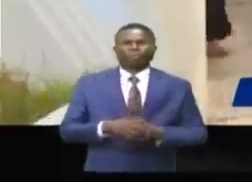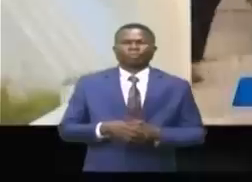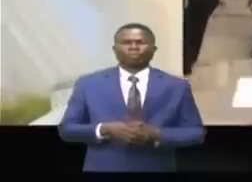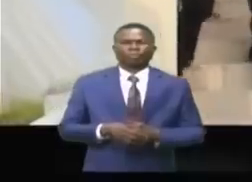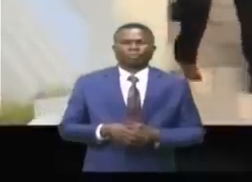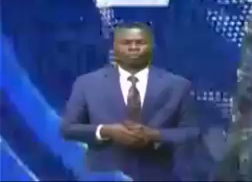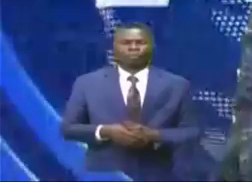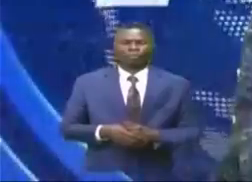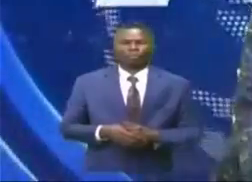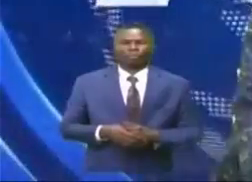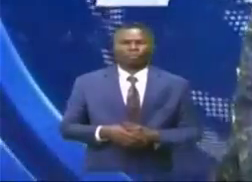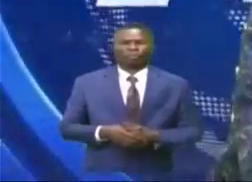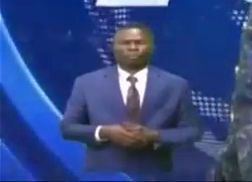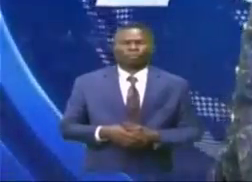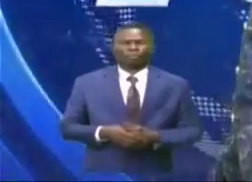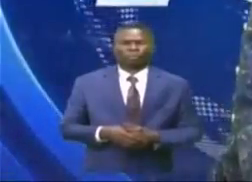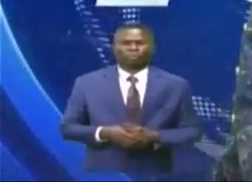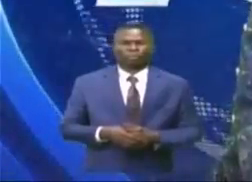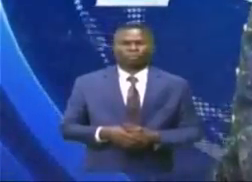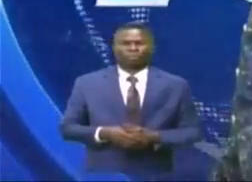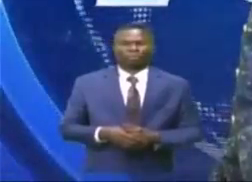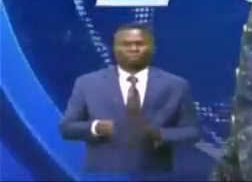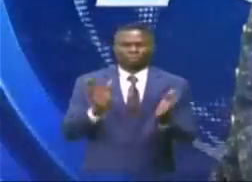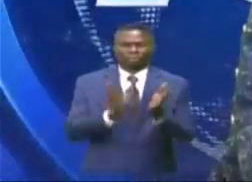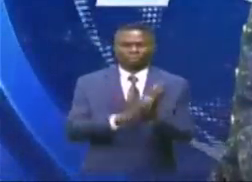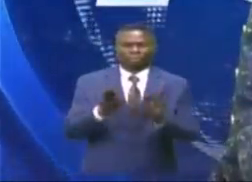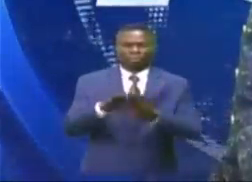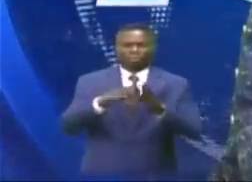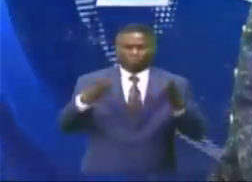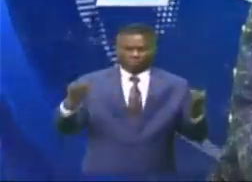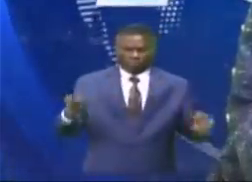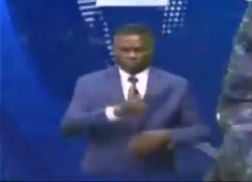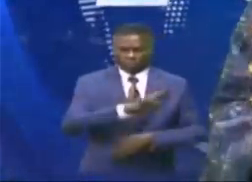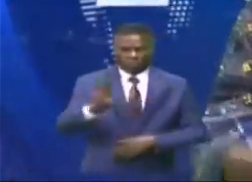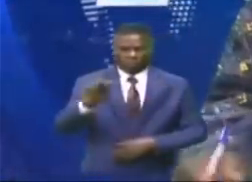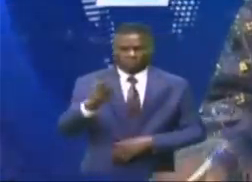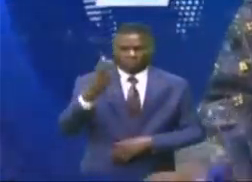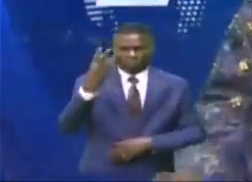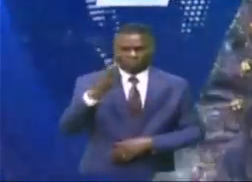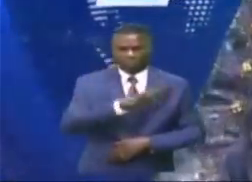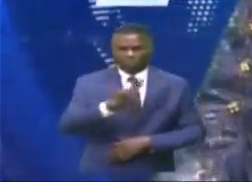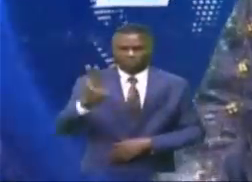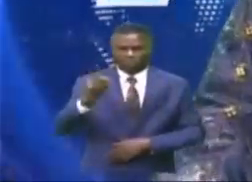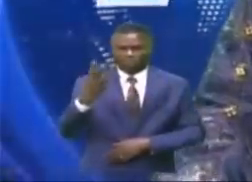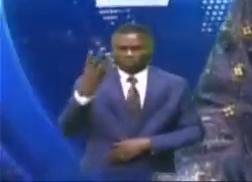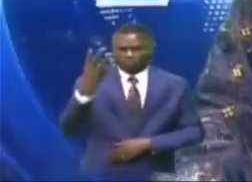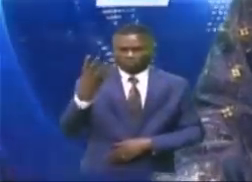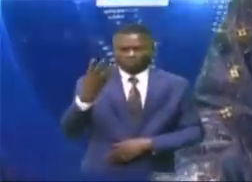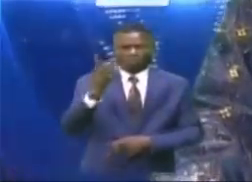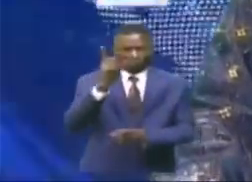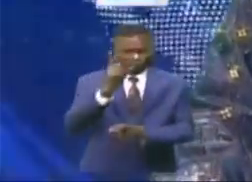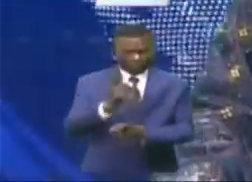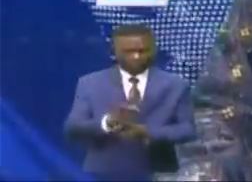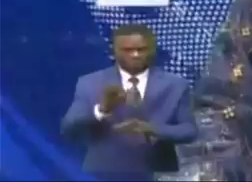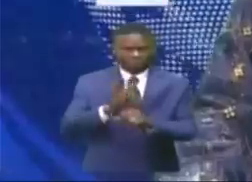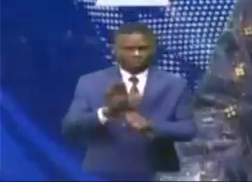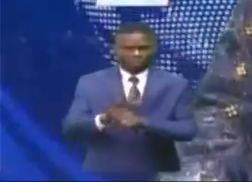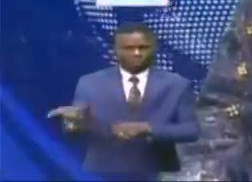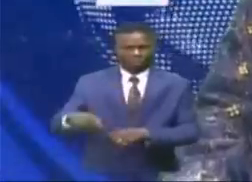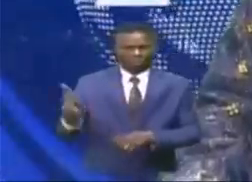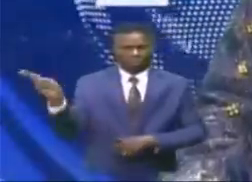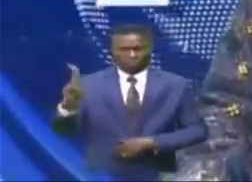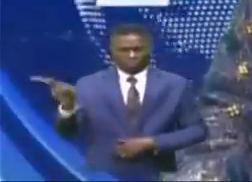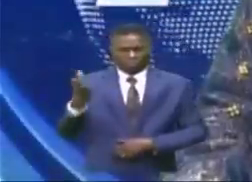nation. La rentrée scolaire 2023-2024 a été effective dans plusieurs provinces, notamment dans le